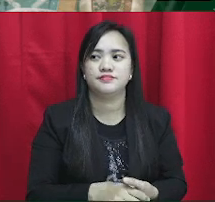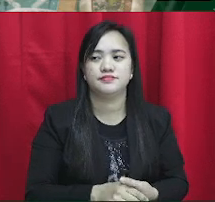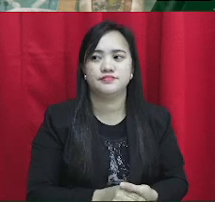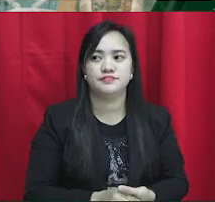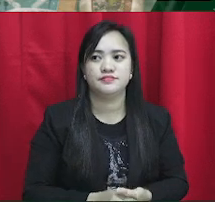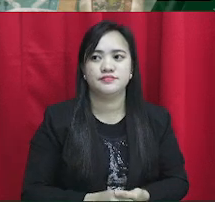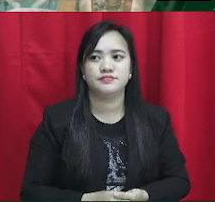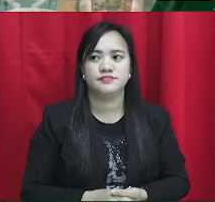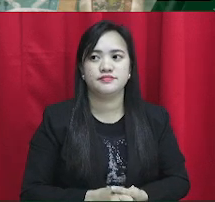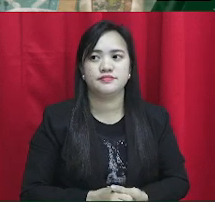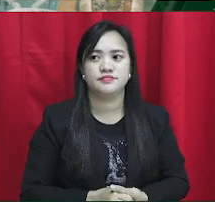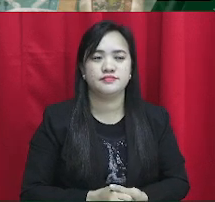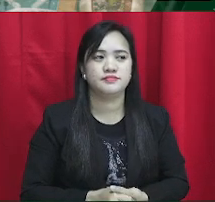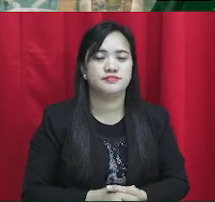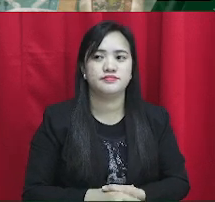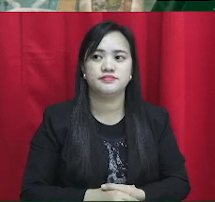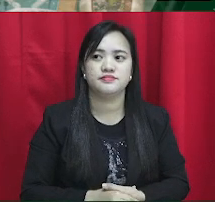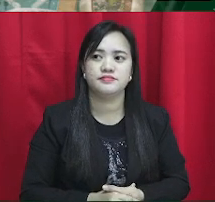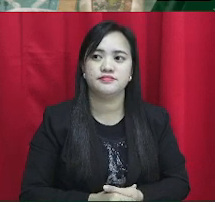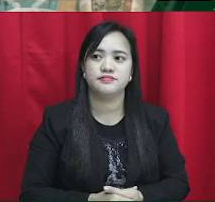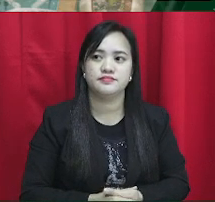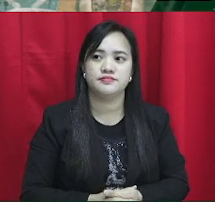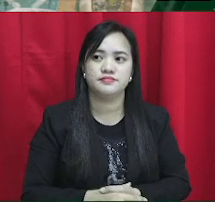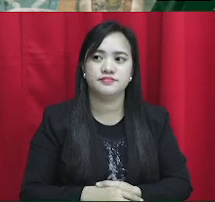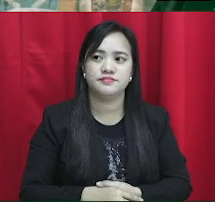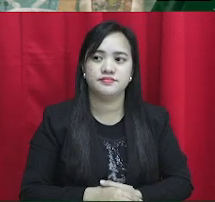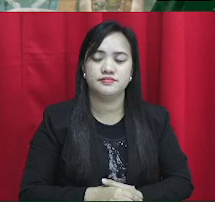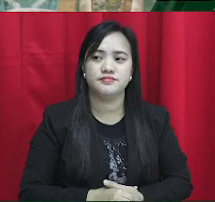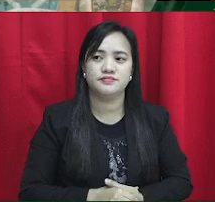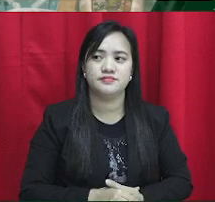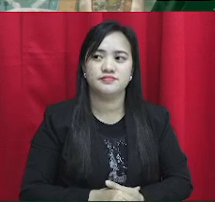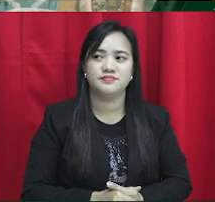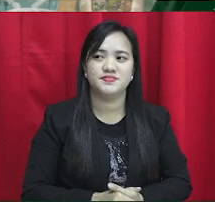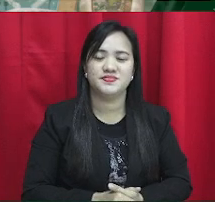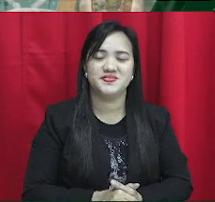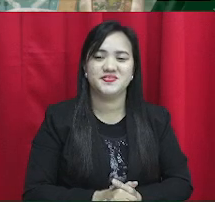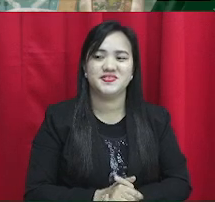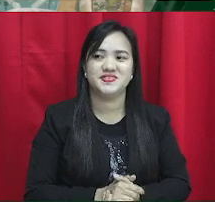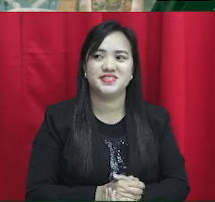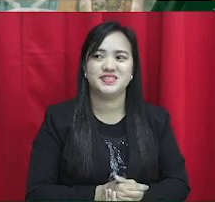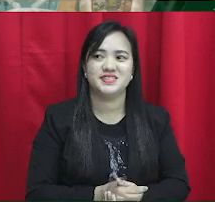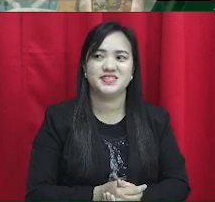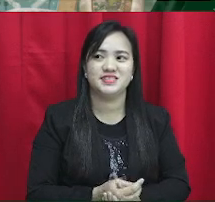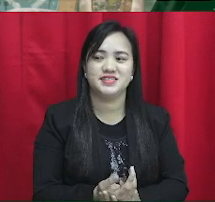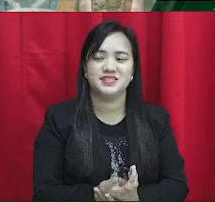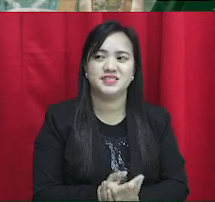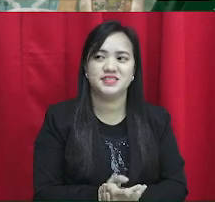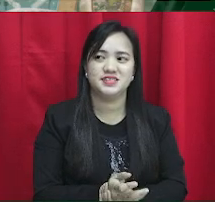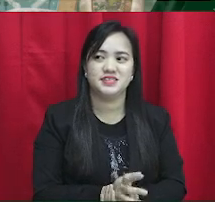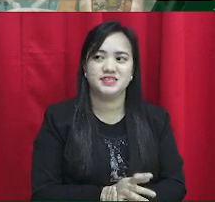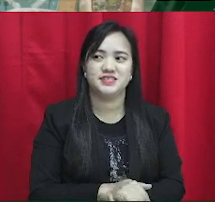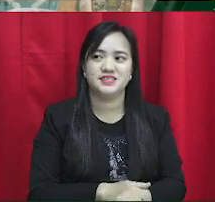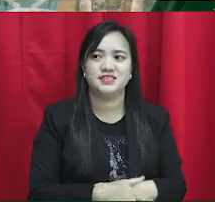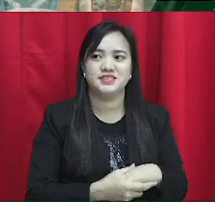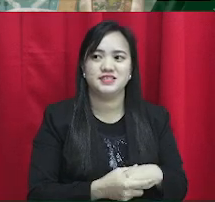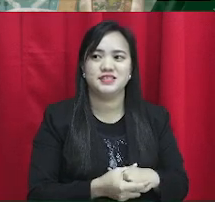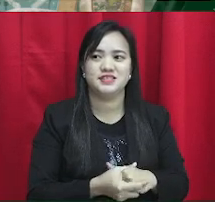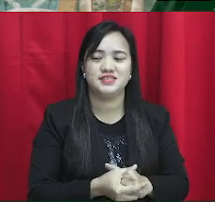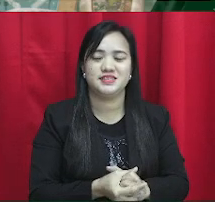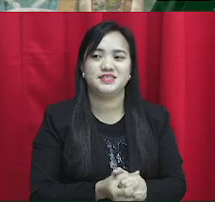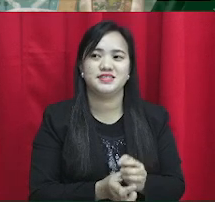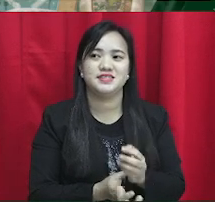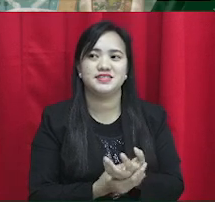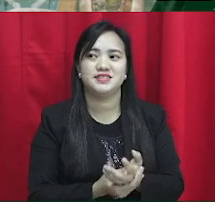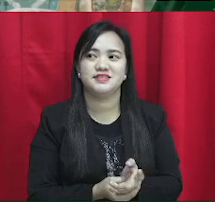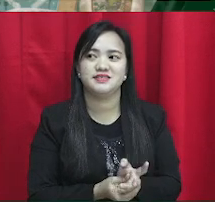Oo, so nasa PSS po tayo. Time first pala muna tayo. Oh, kaya ito na pala yung huling Tuesday natin for ngayong this